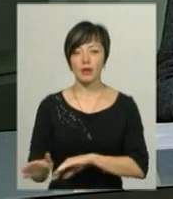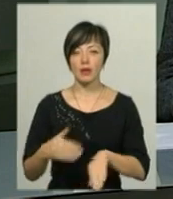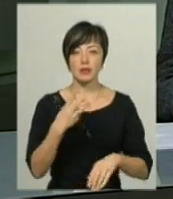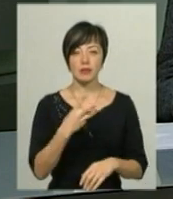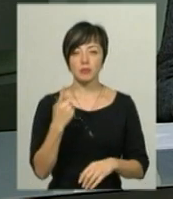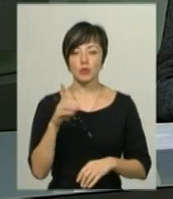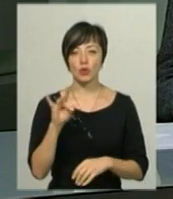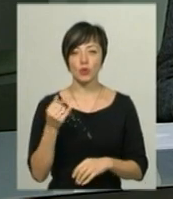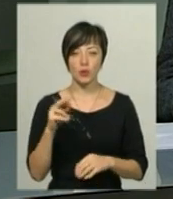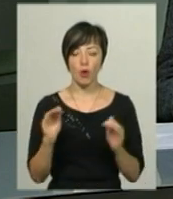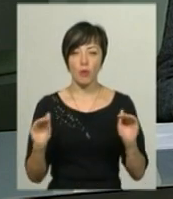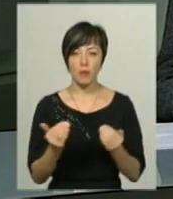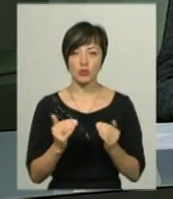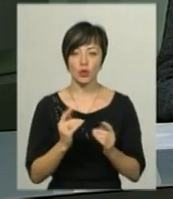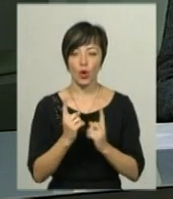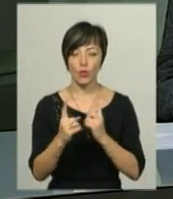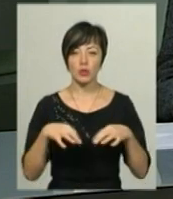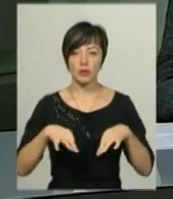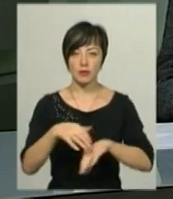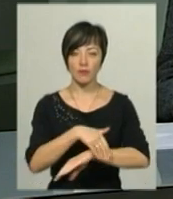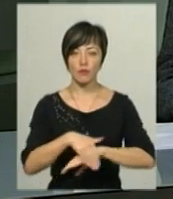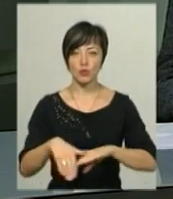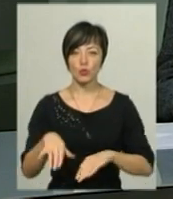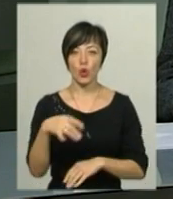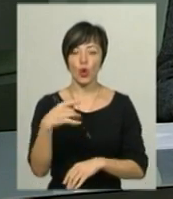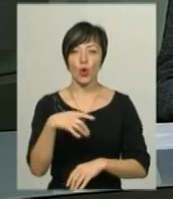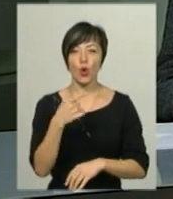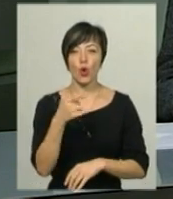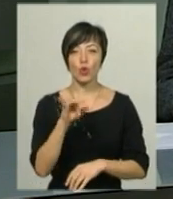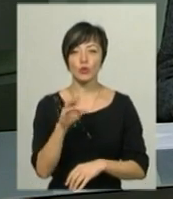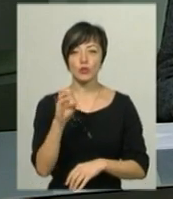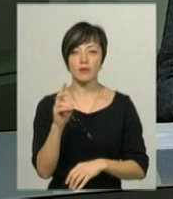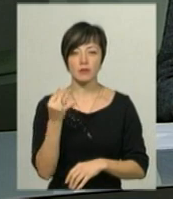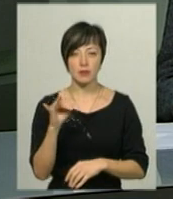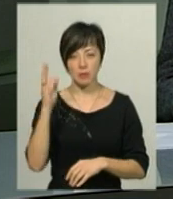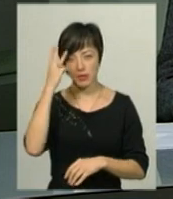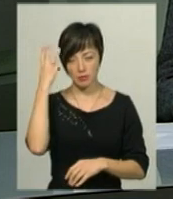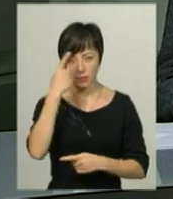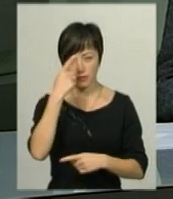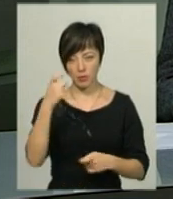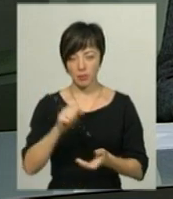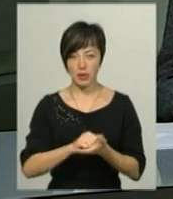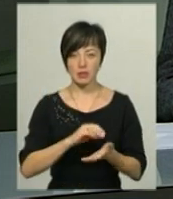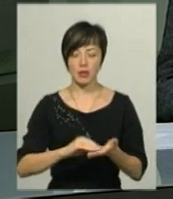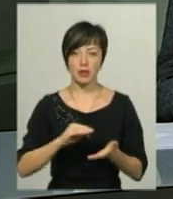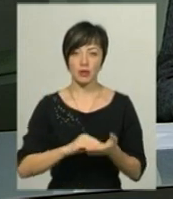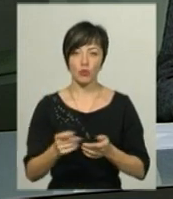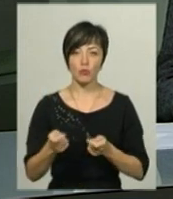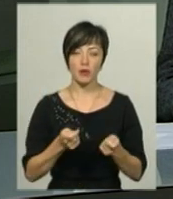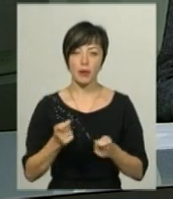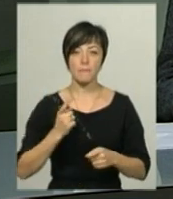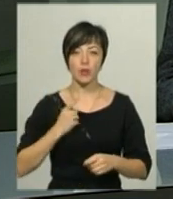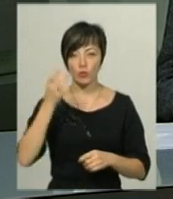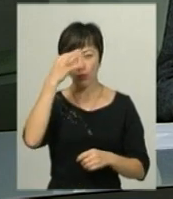31 грудня обмежать рух автотранспорту вулицею Грушевського, що у Хмельницькому. Про це повідомив прес-секретар управління